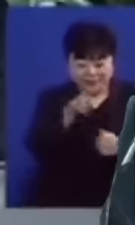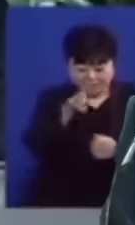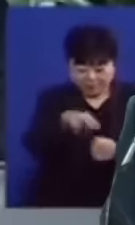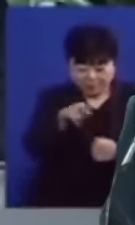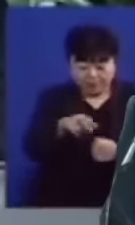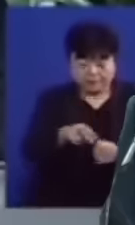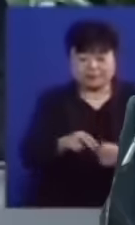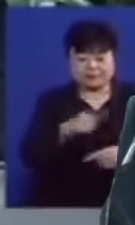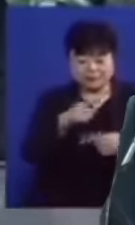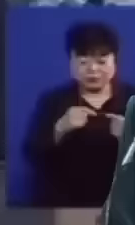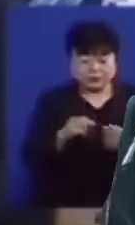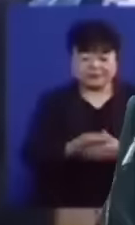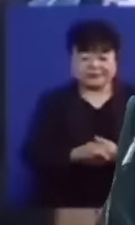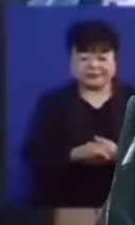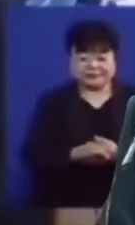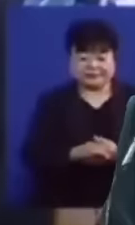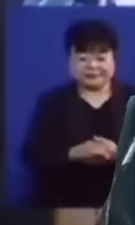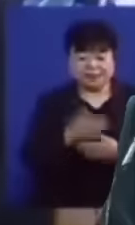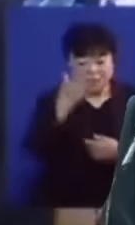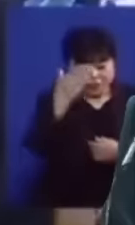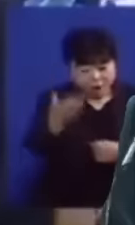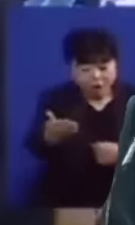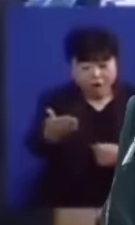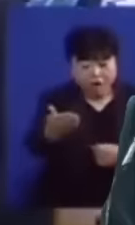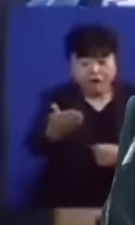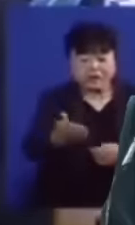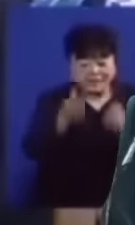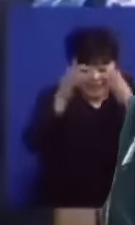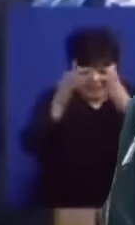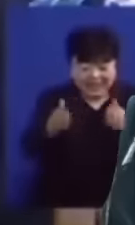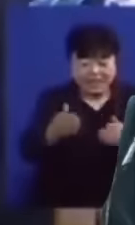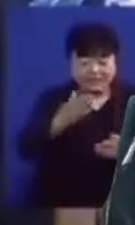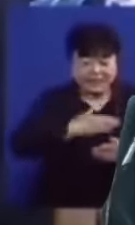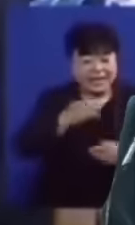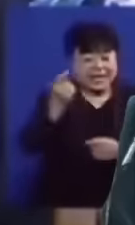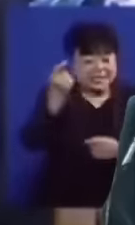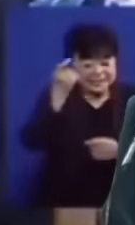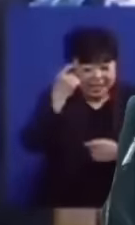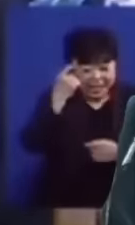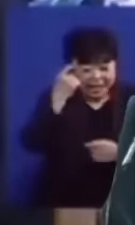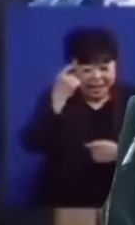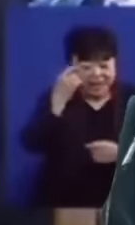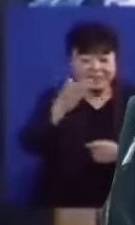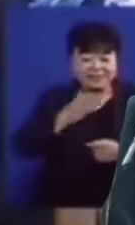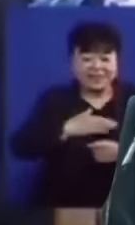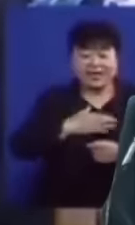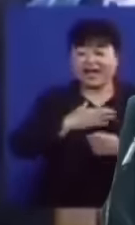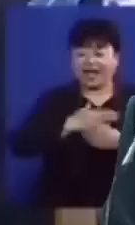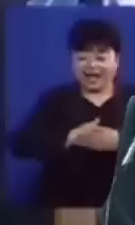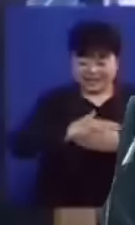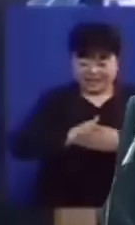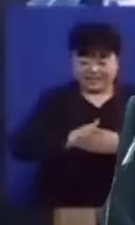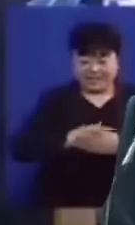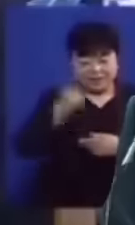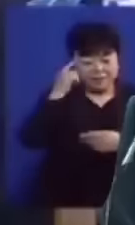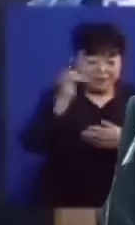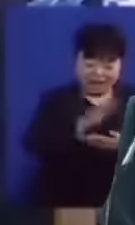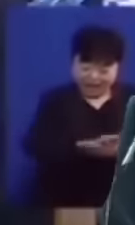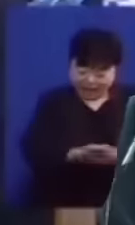구절을 소리내어 읽어보십시다. 너희를 향한 나의 생각을 내가 아나니